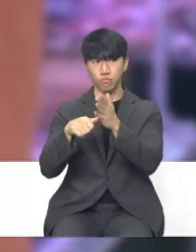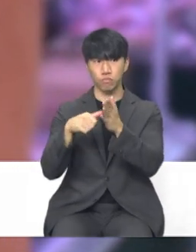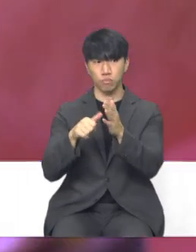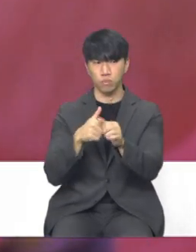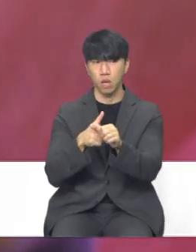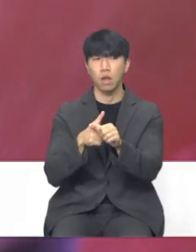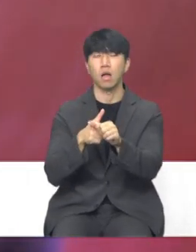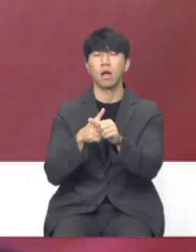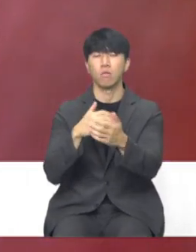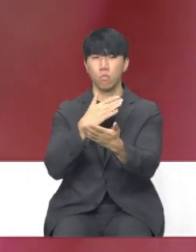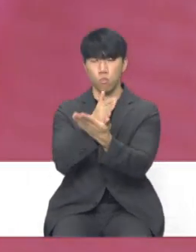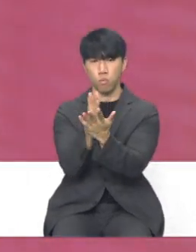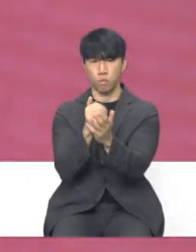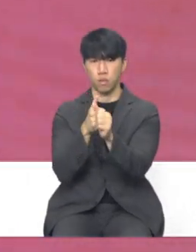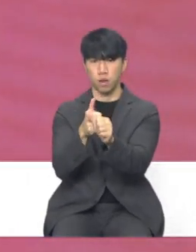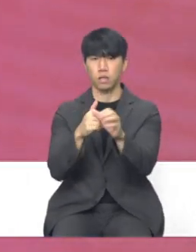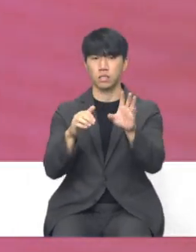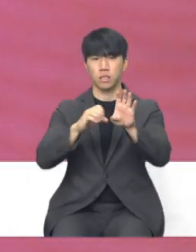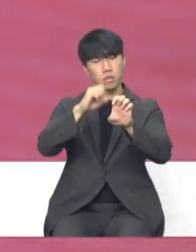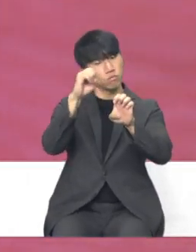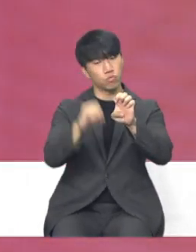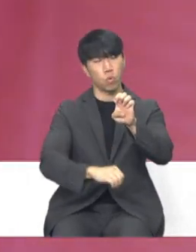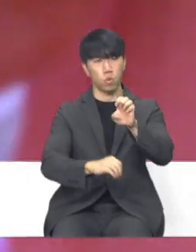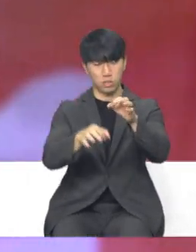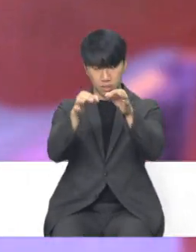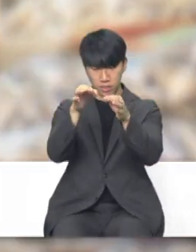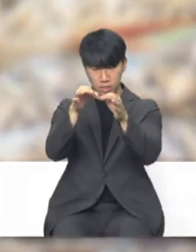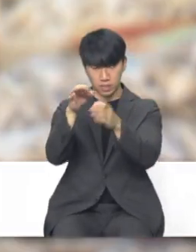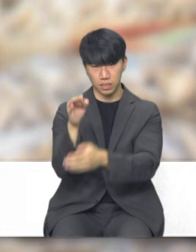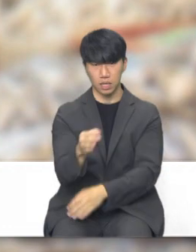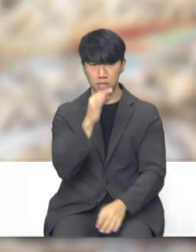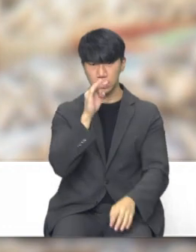최대 40%까지 저렴하게 구입할 수 있습니다.